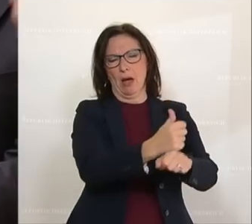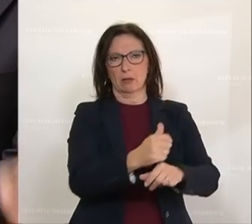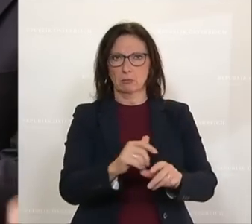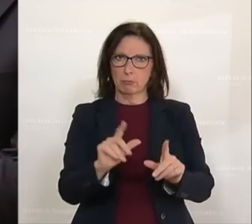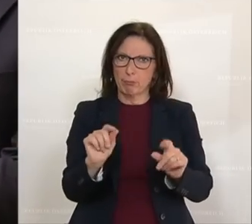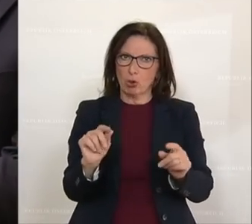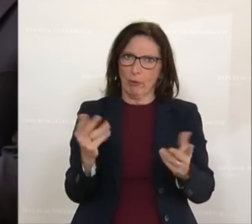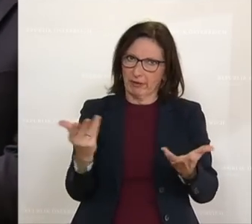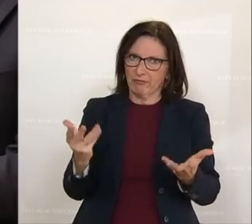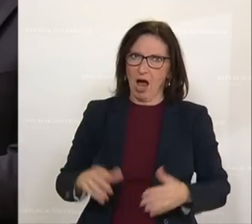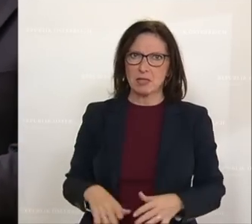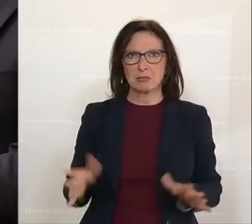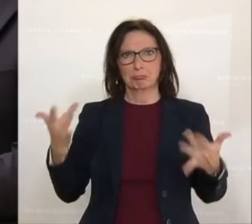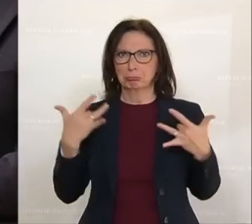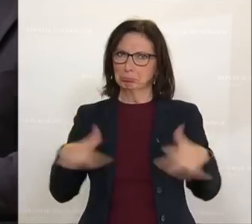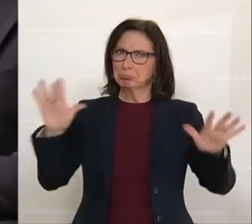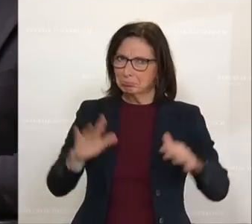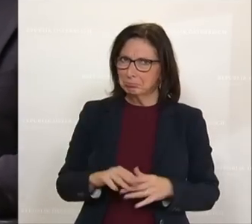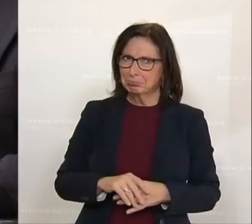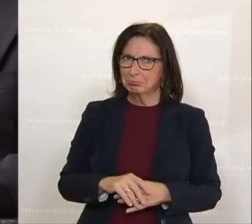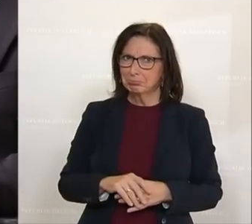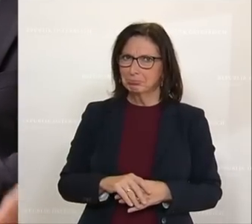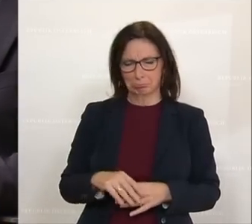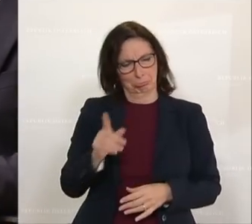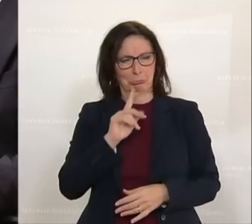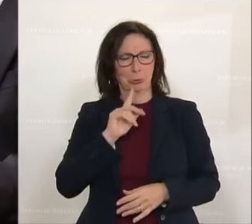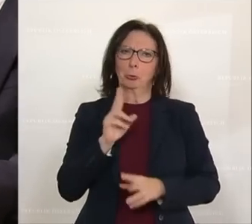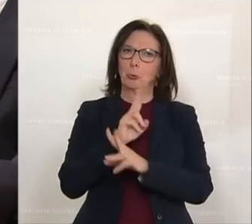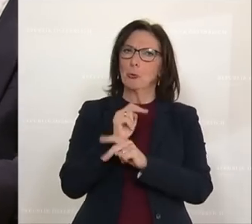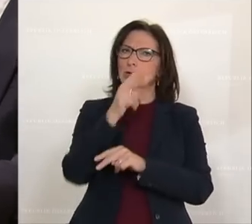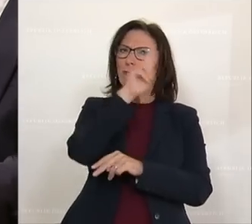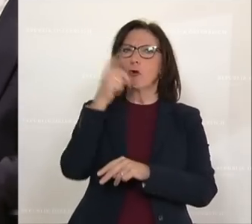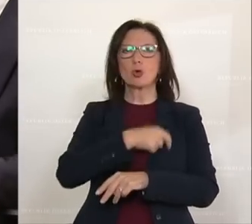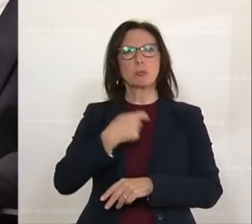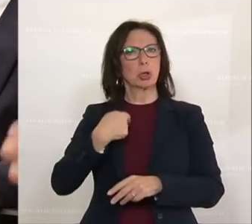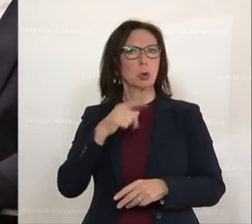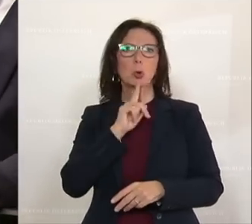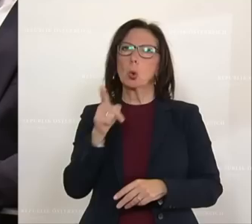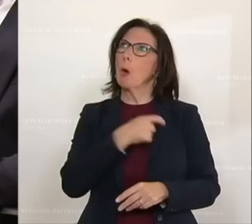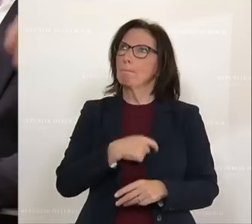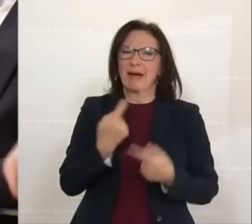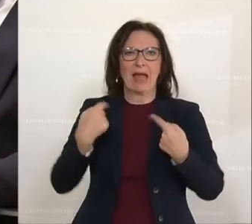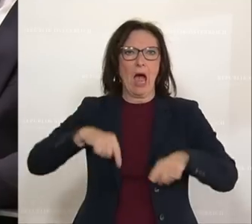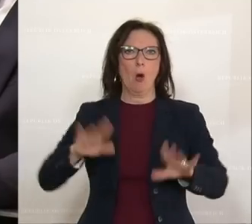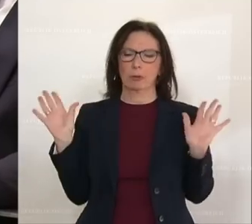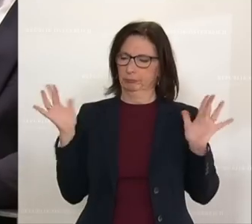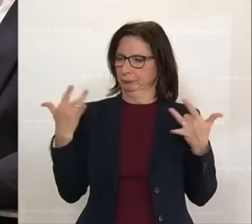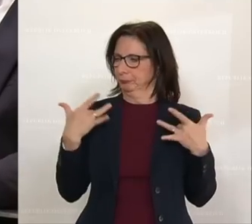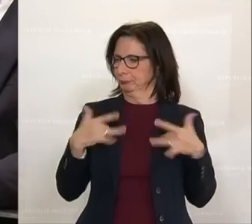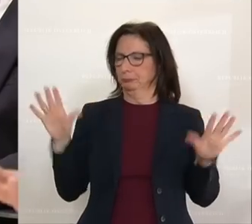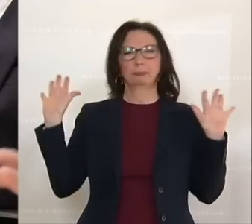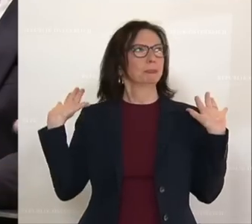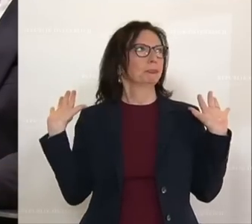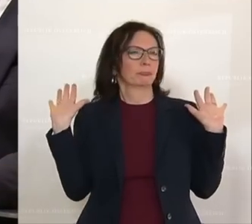Ja, Stolte! Ich hab ein Flieger! weiß gar nicht, wie wir da halten sollen! Oh, ja... Puh!